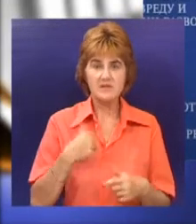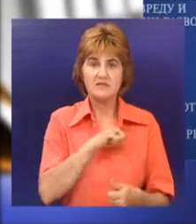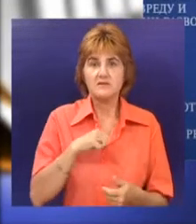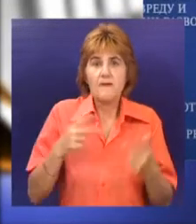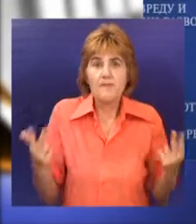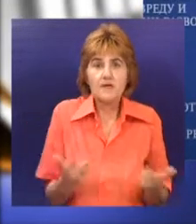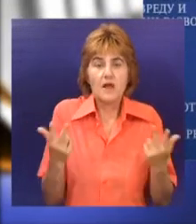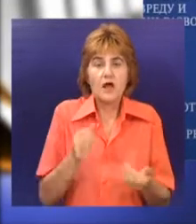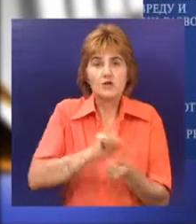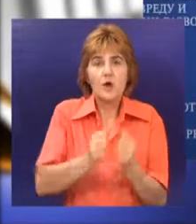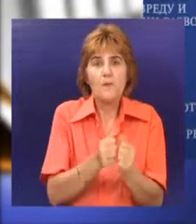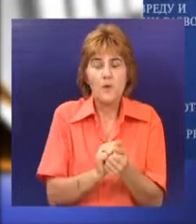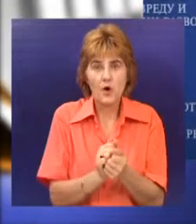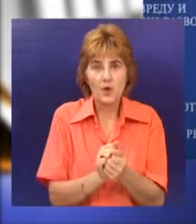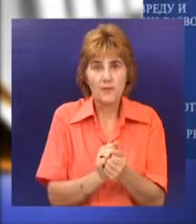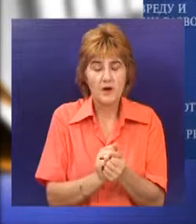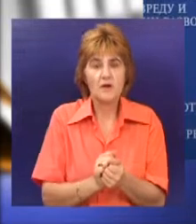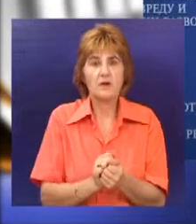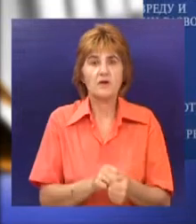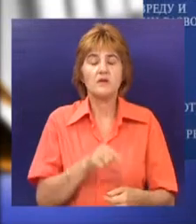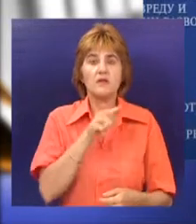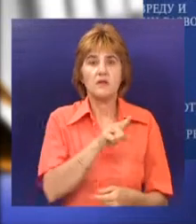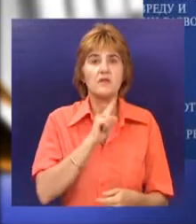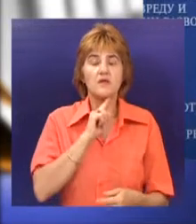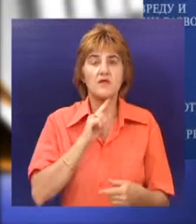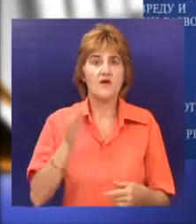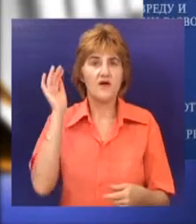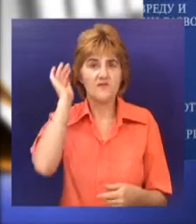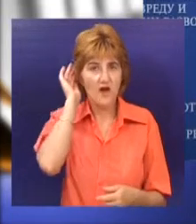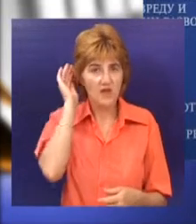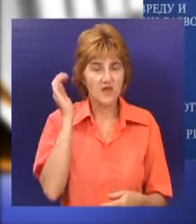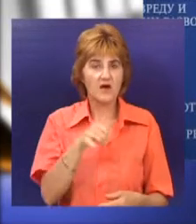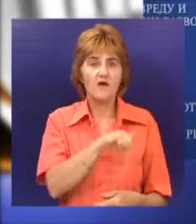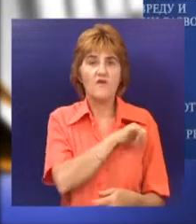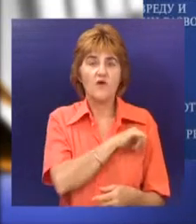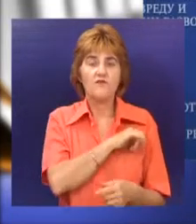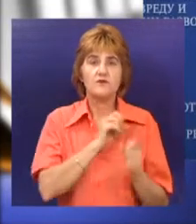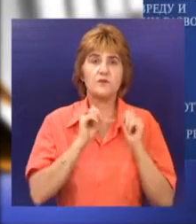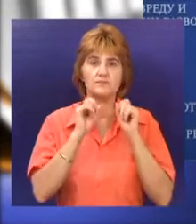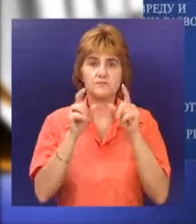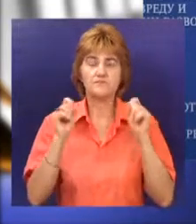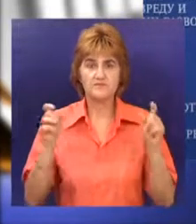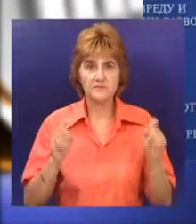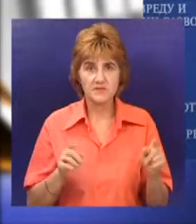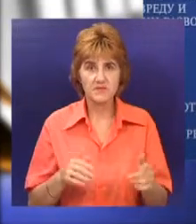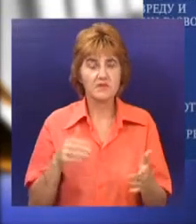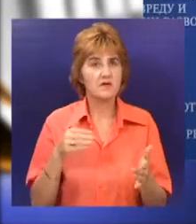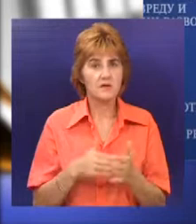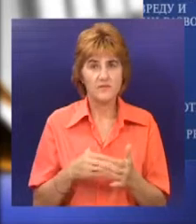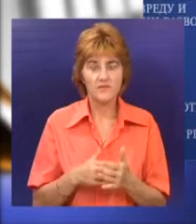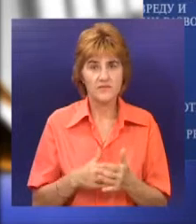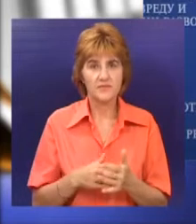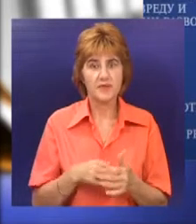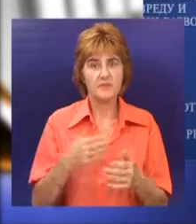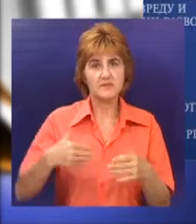za njega. Drugu ćemo da pošaljemo mi iz vlade Vojvodine, iz vlade Republike Srbije, iz